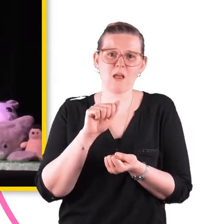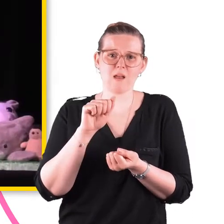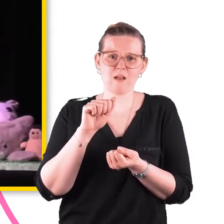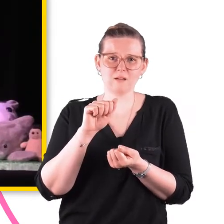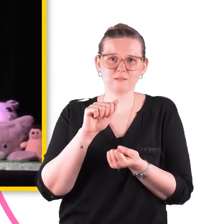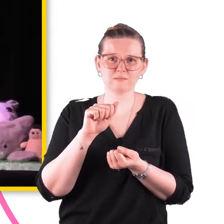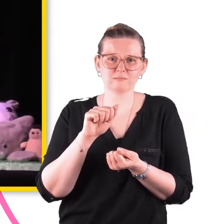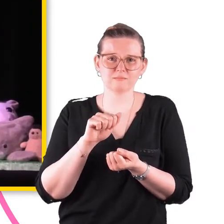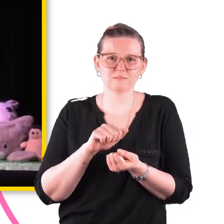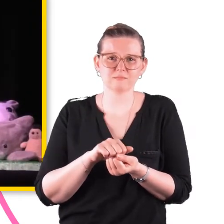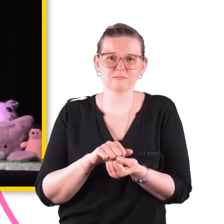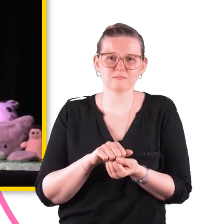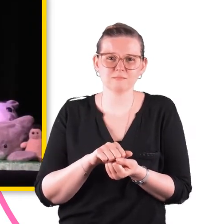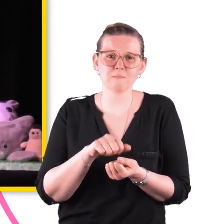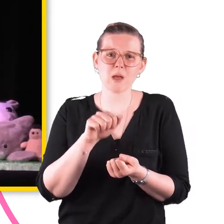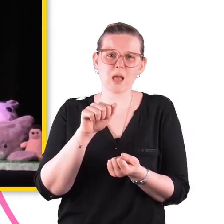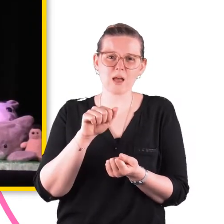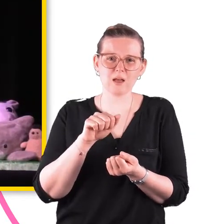Mäh, mäh,